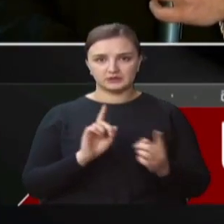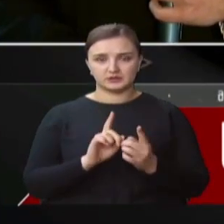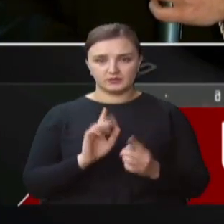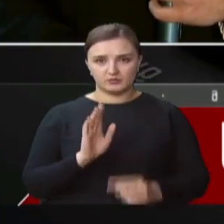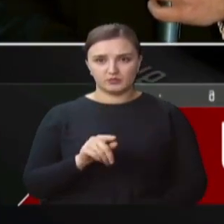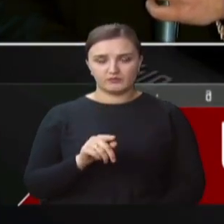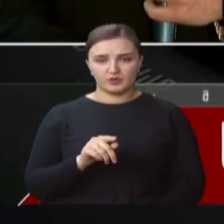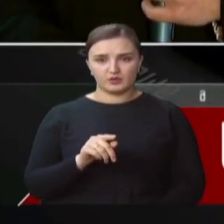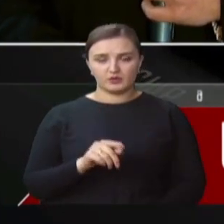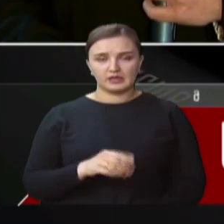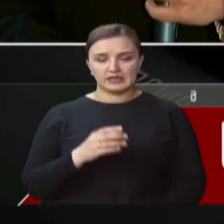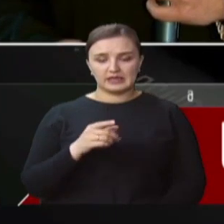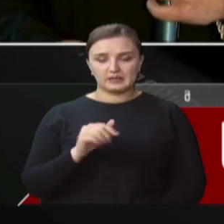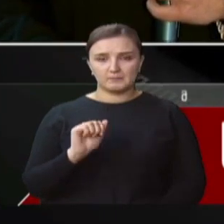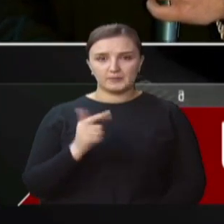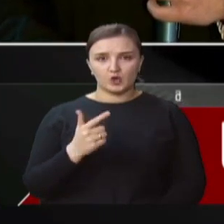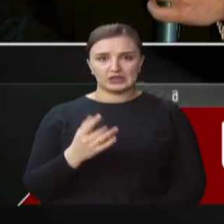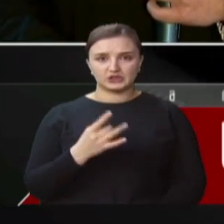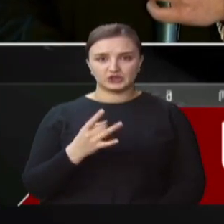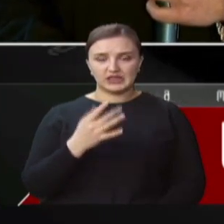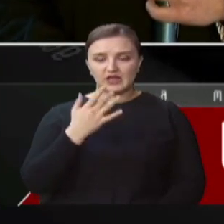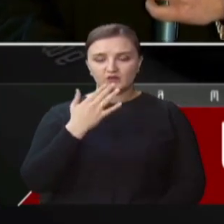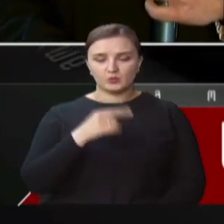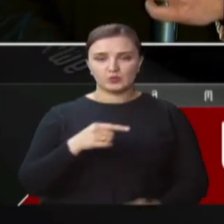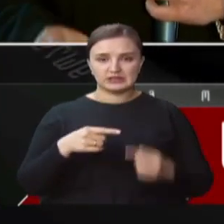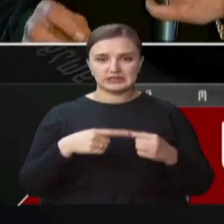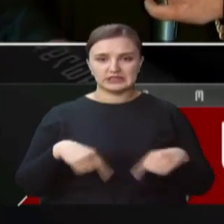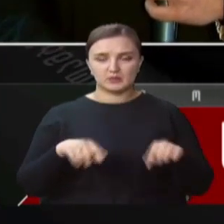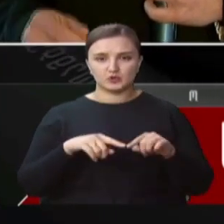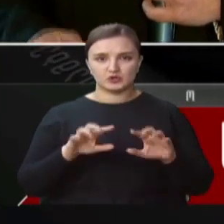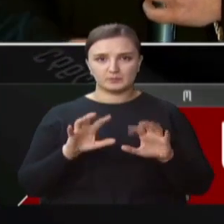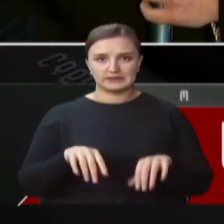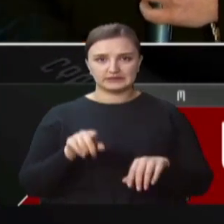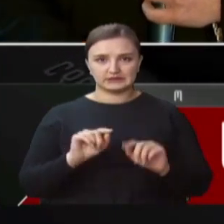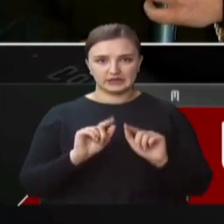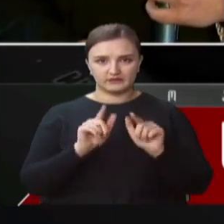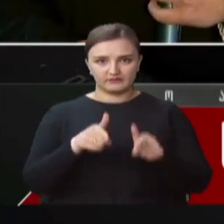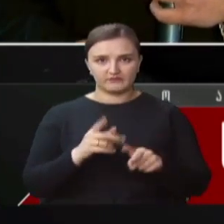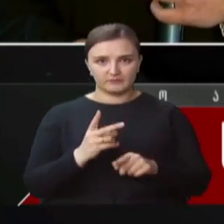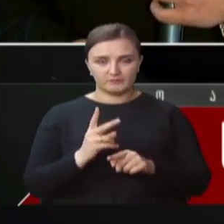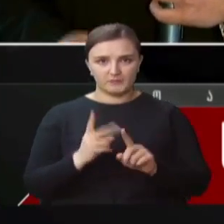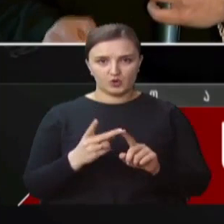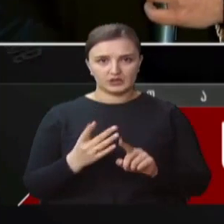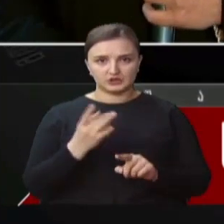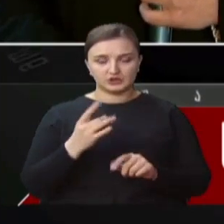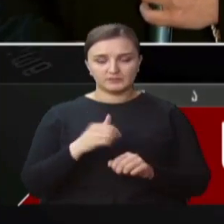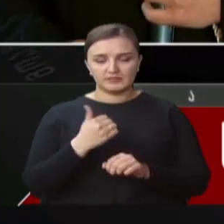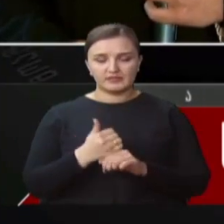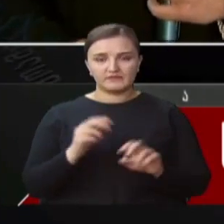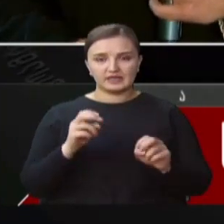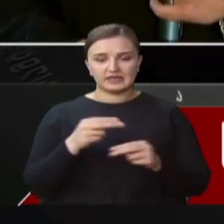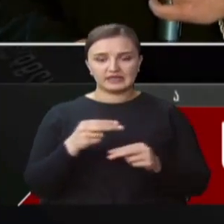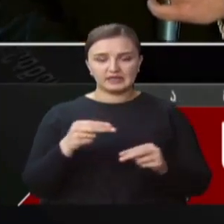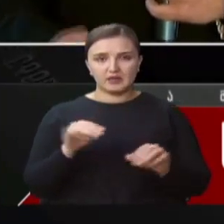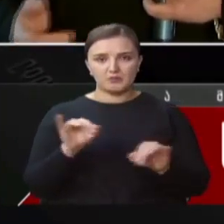ხელმეორედ გახდა კიდევ ერთხელ ევროპის საბჭოს საპარლამენტო ასამბლეის პრეზიდენტი. ბუნებრივია აქაც საუბრის მთავარი თემები იქნება ქვეყნის წინაშე